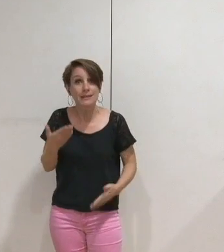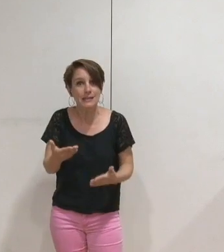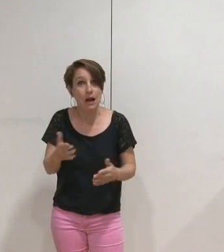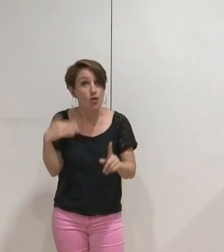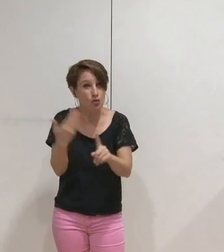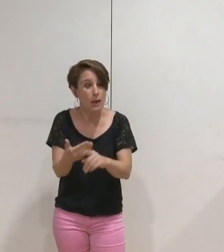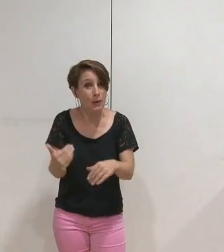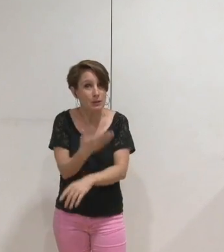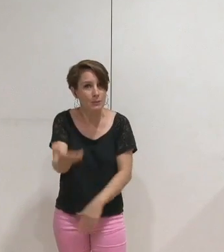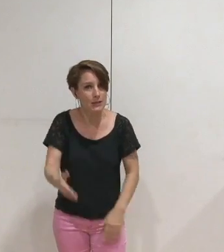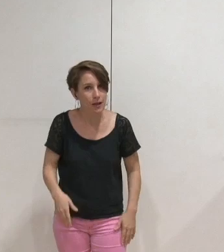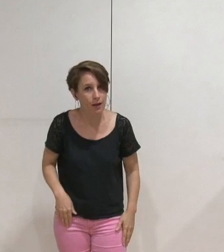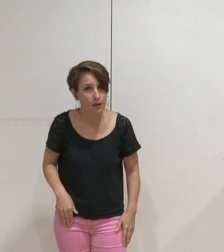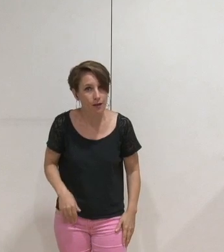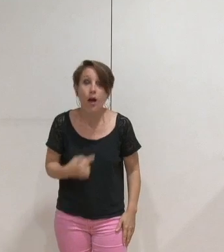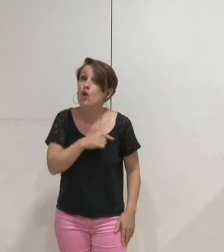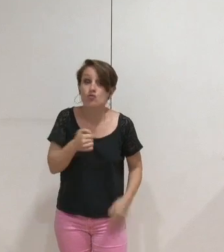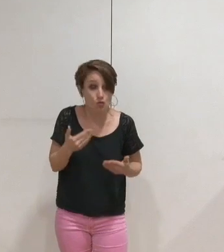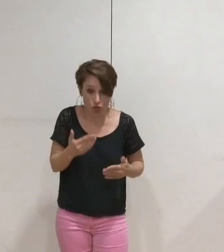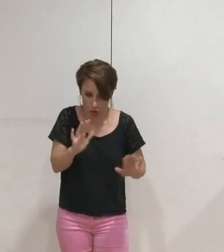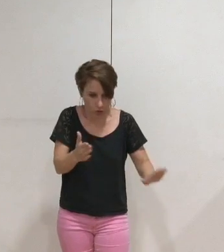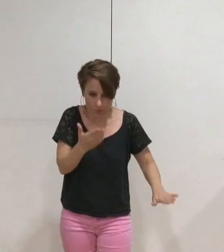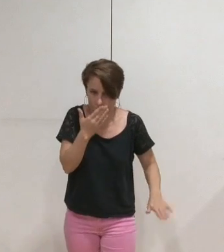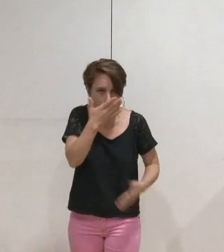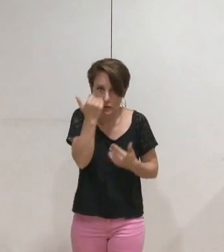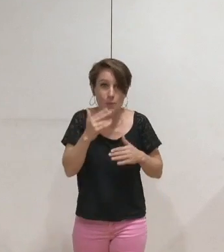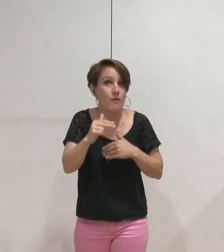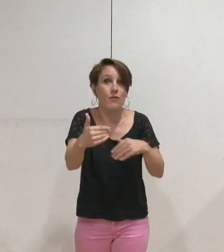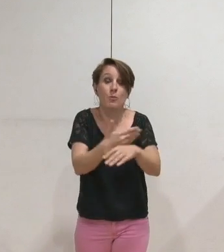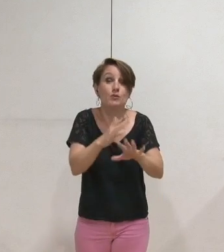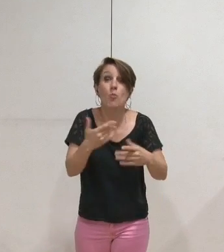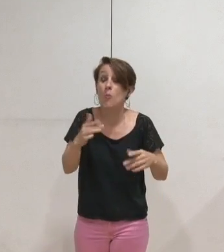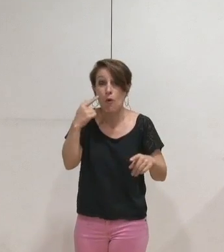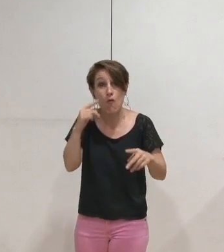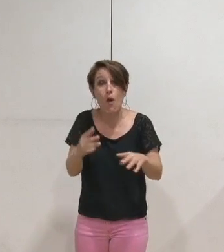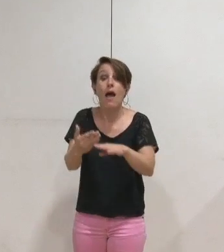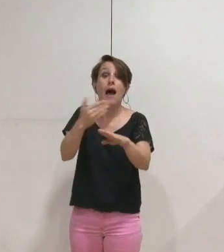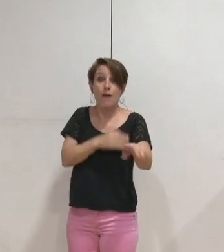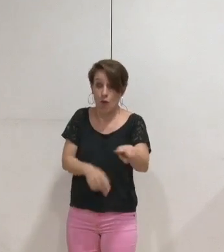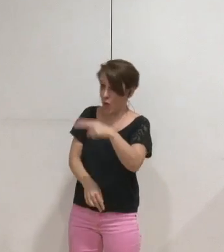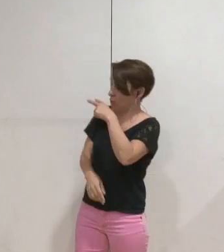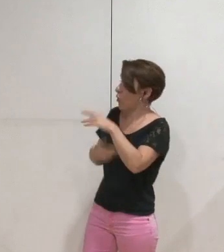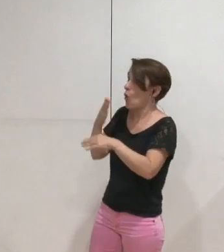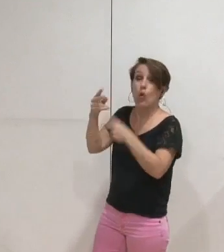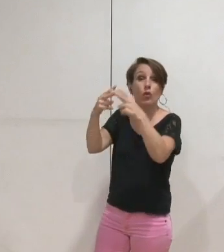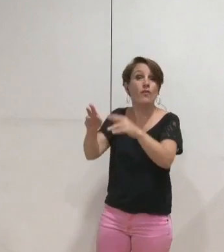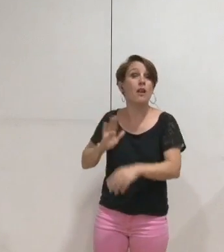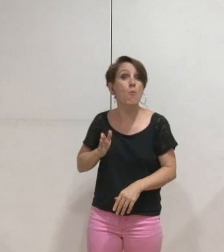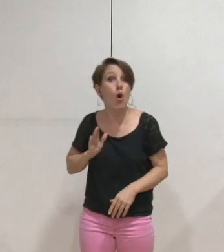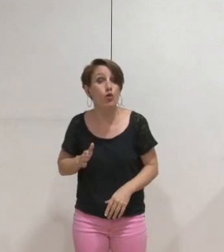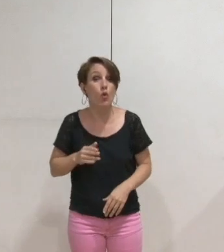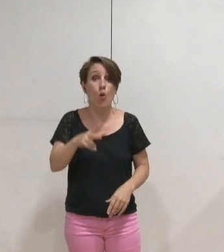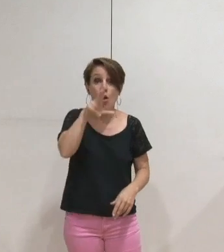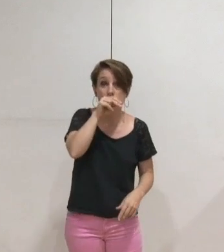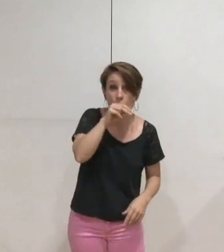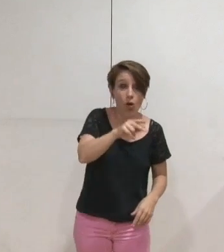jusqu'aujourd'hui nous ne savons pas aujourd'hui si nous réussirons nous savons que le chemin qui ont été emprunté par tous les autres que cela soit à Bordeaux à Nantes à Paris